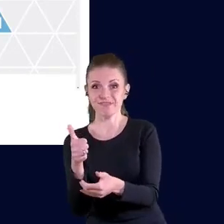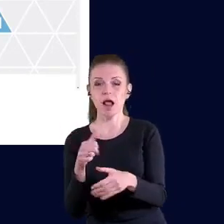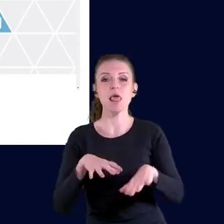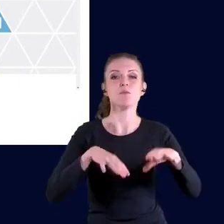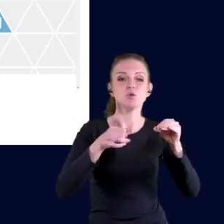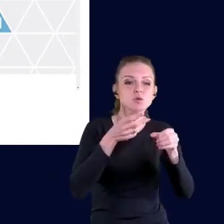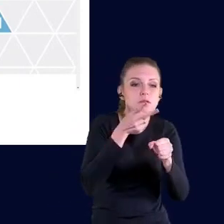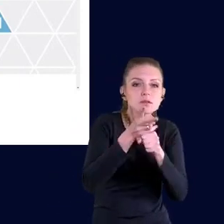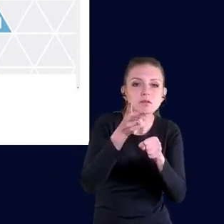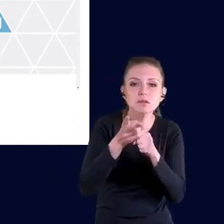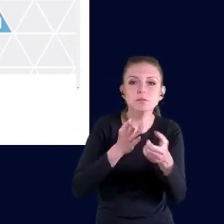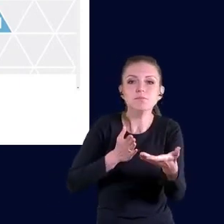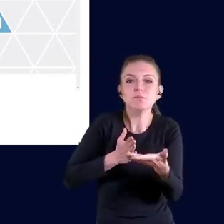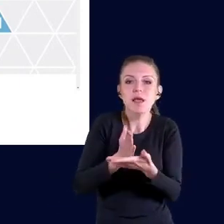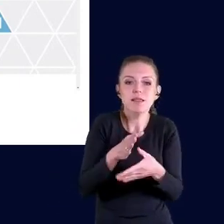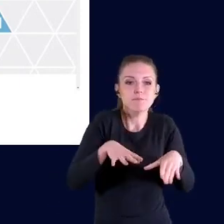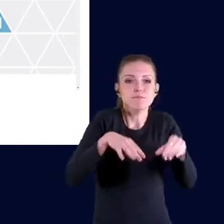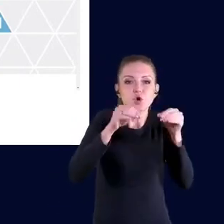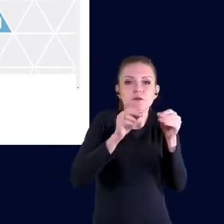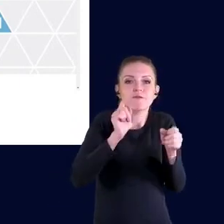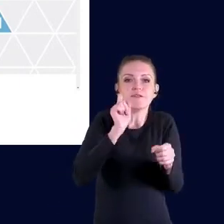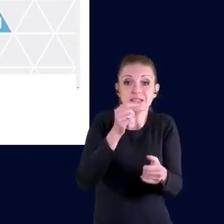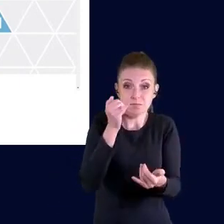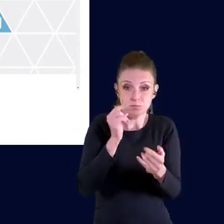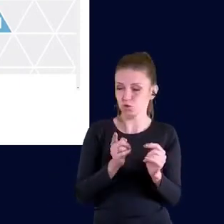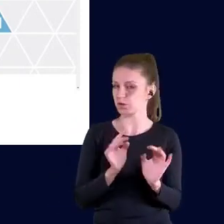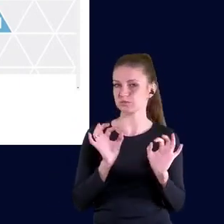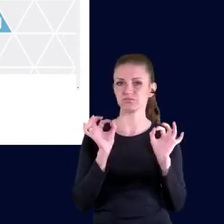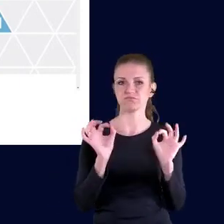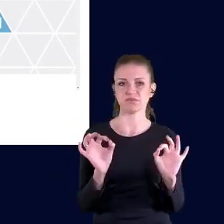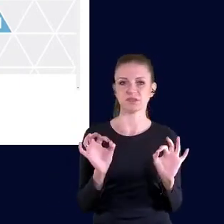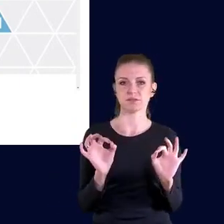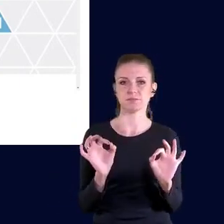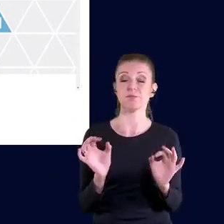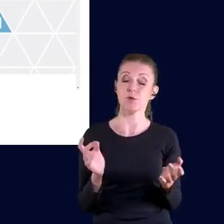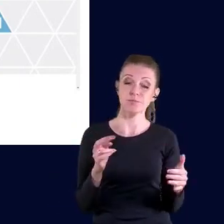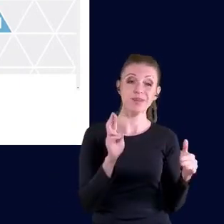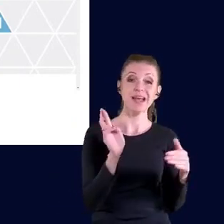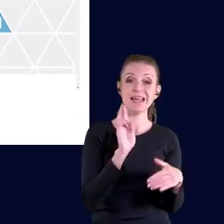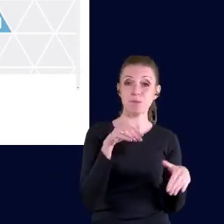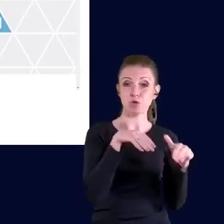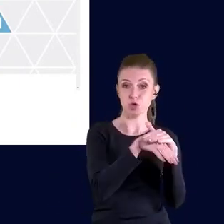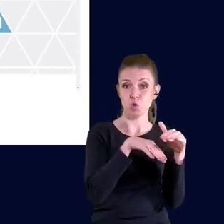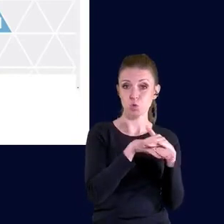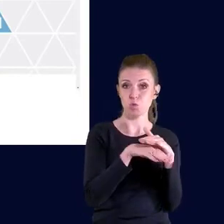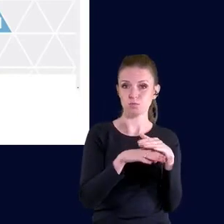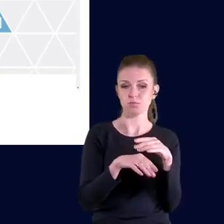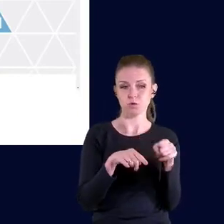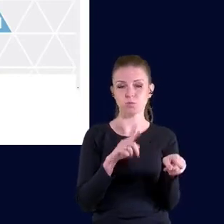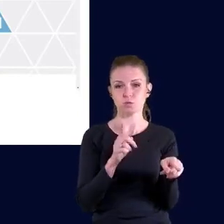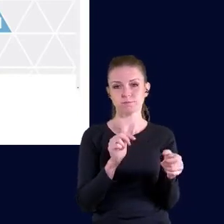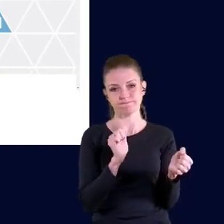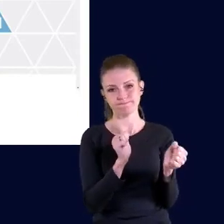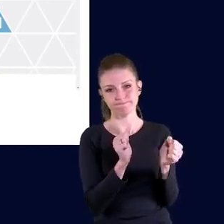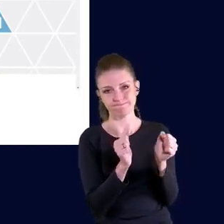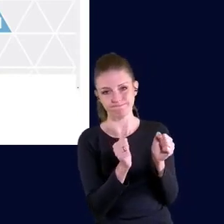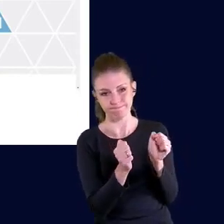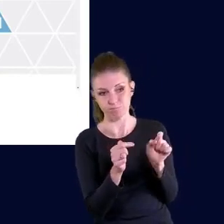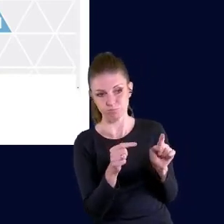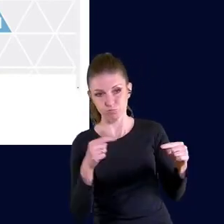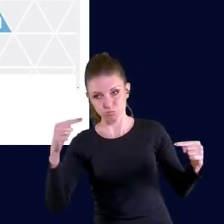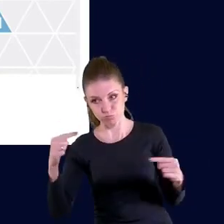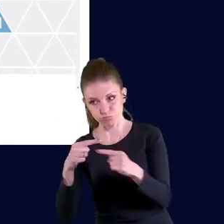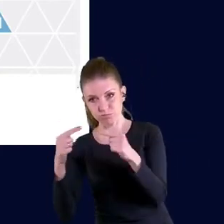repozytorium to repozytorium jest dostosowana oczywiście do standardów dostępności wcg